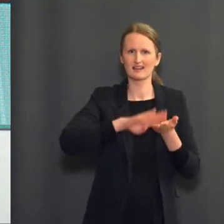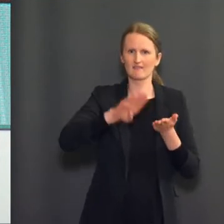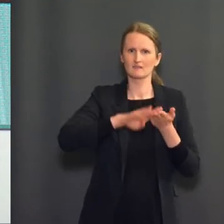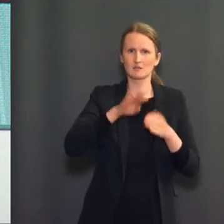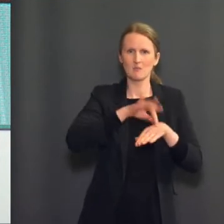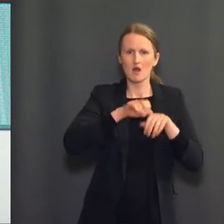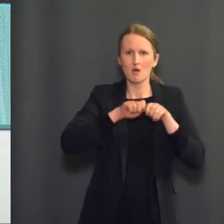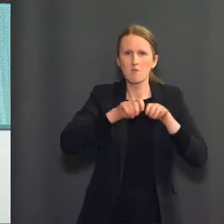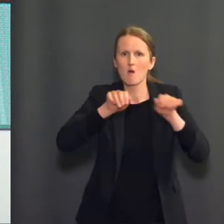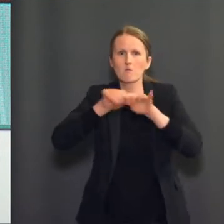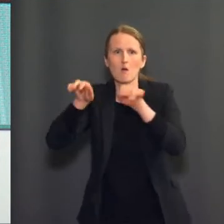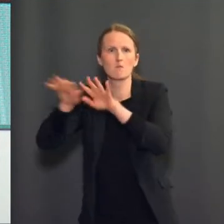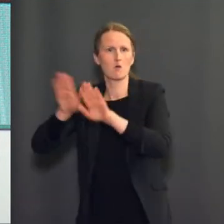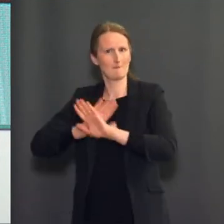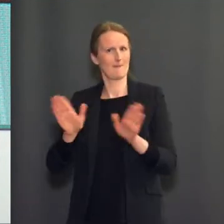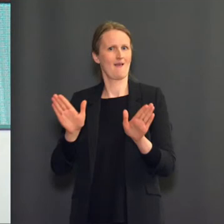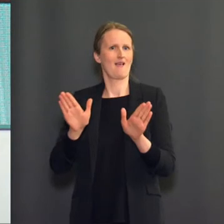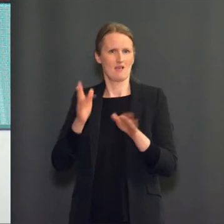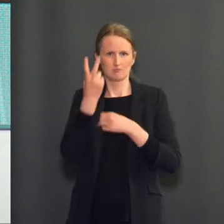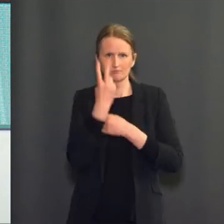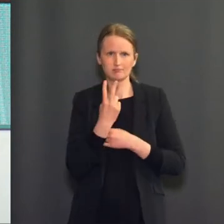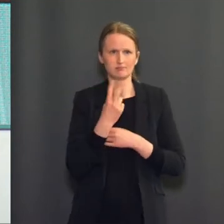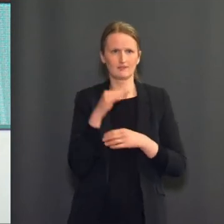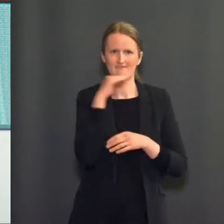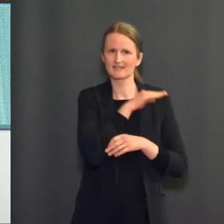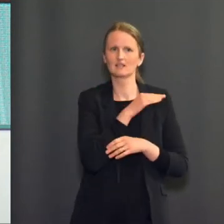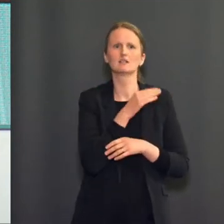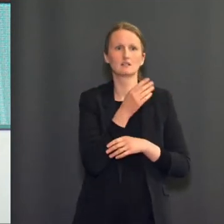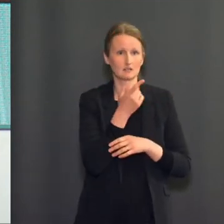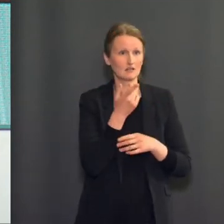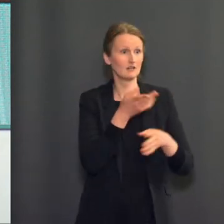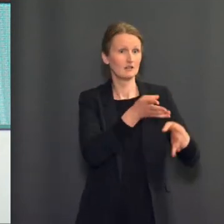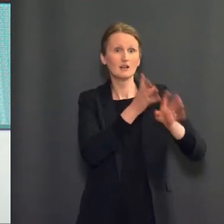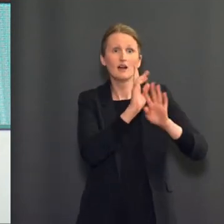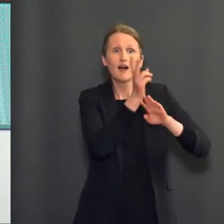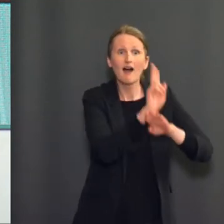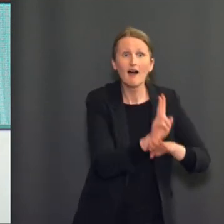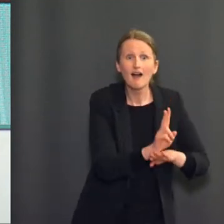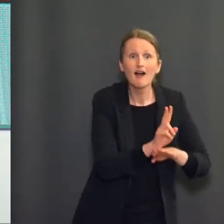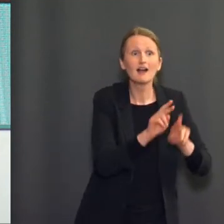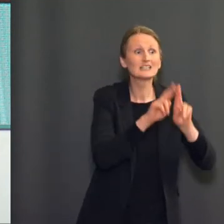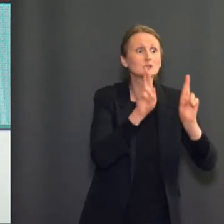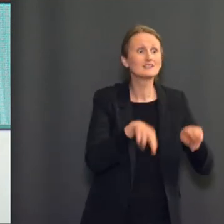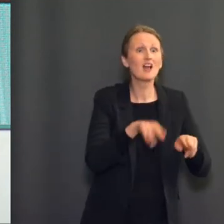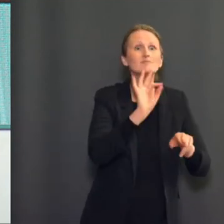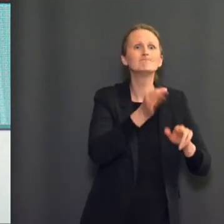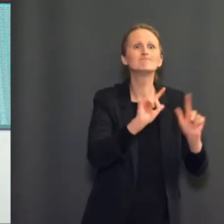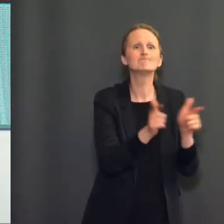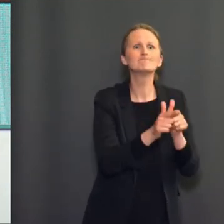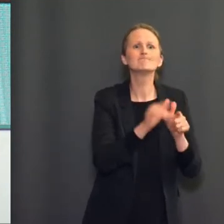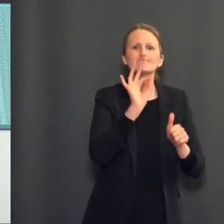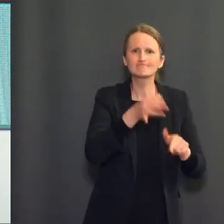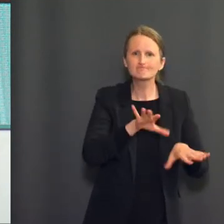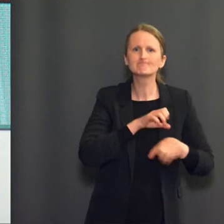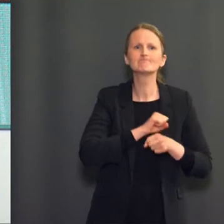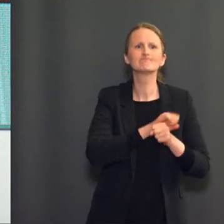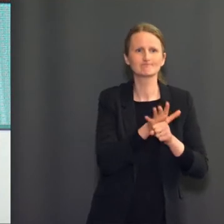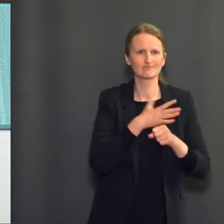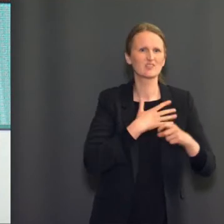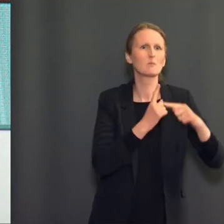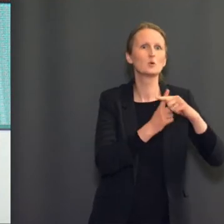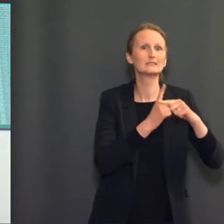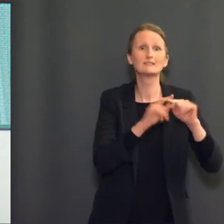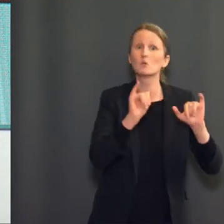personnes testées positivement par PCR doivent s'isoler et éviter tout contact avec autrui pendant au